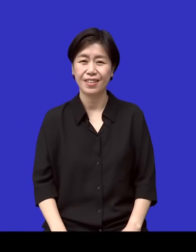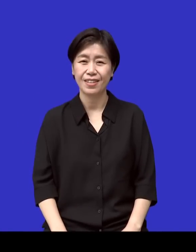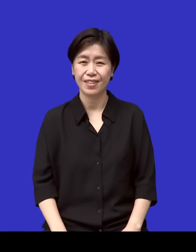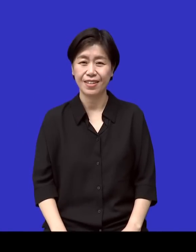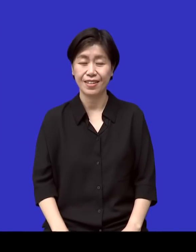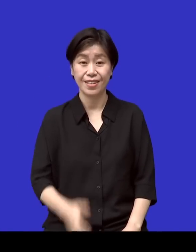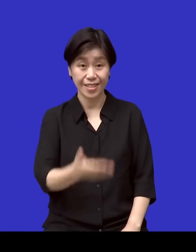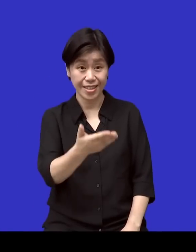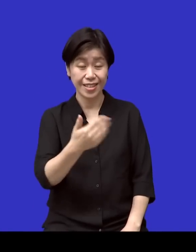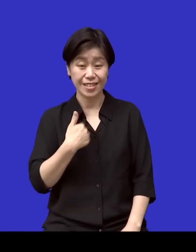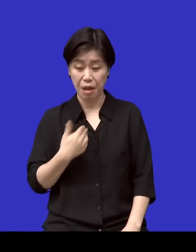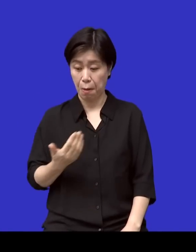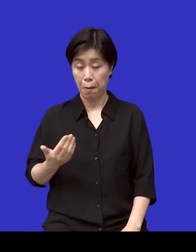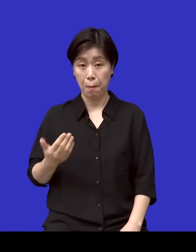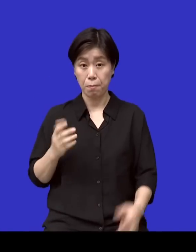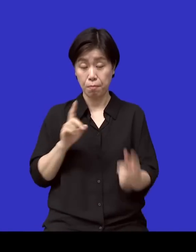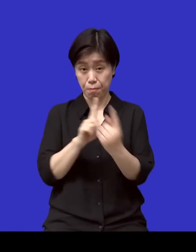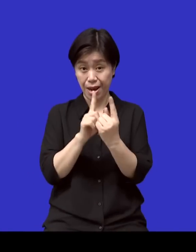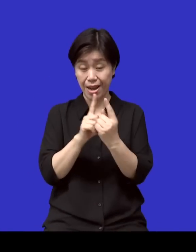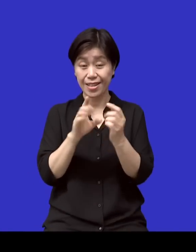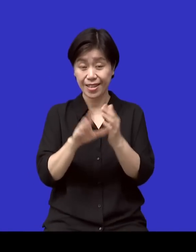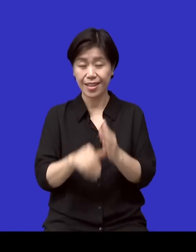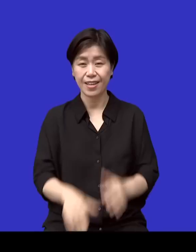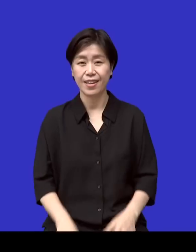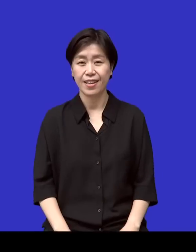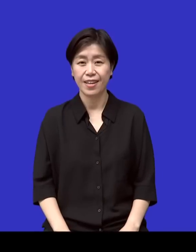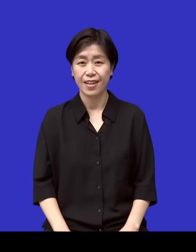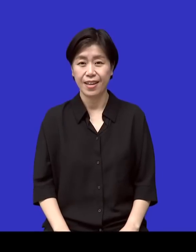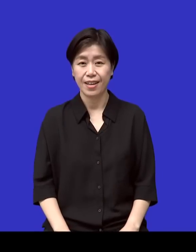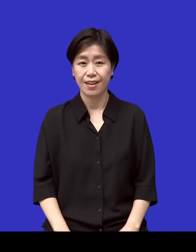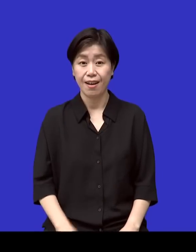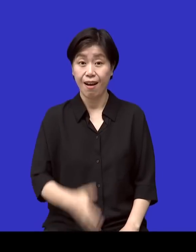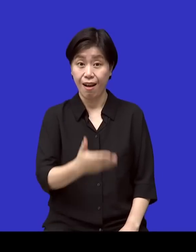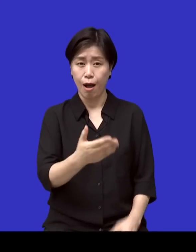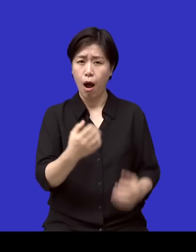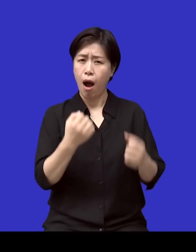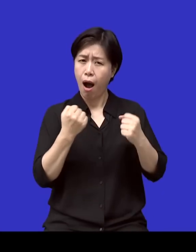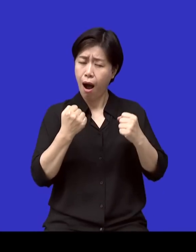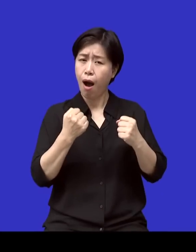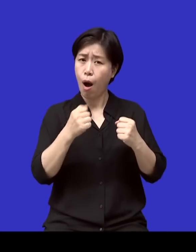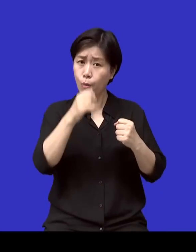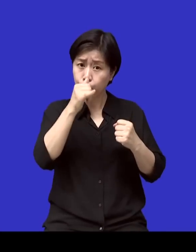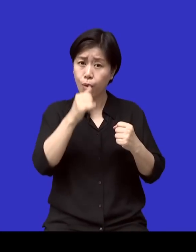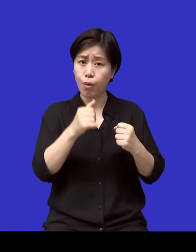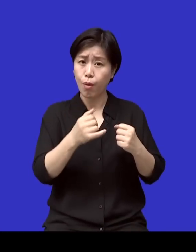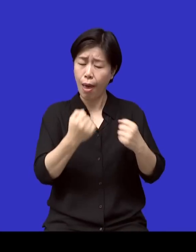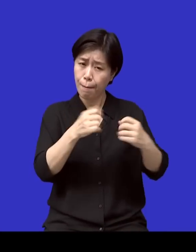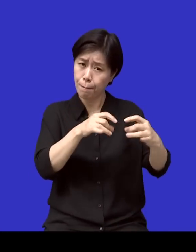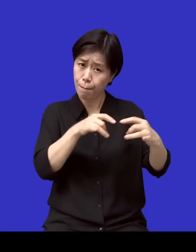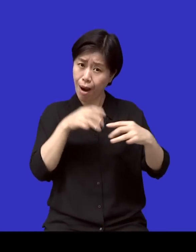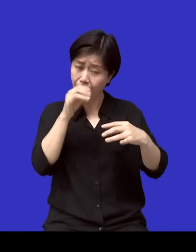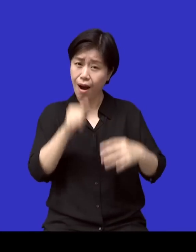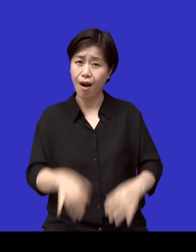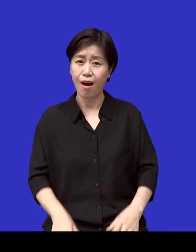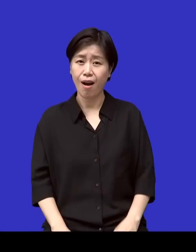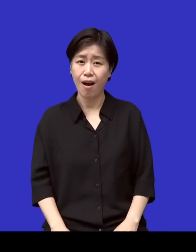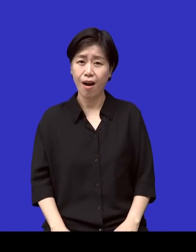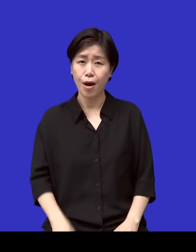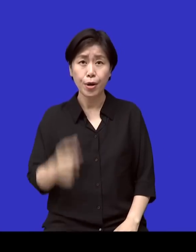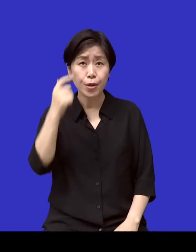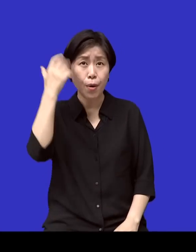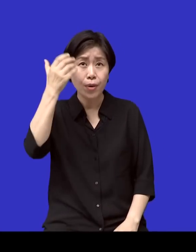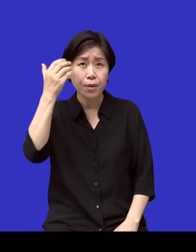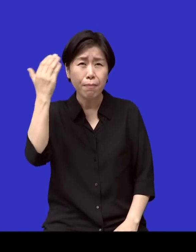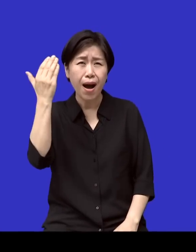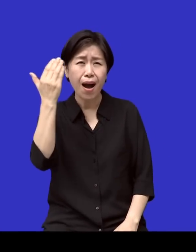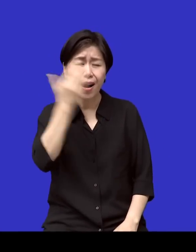아까 이제 분장실에서 처음 만났을 때 이렇게 에너지가 쫙 있는 거예요. 네. 굉장히 맑은 에너지가 있어서 맞아요.